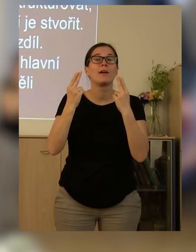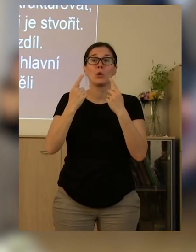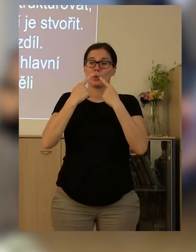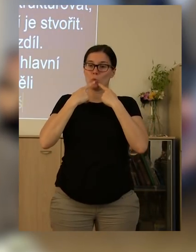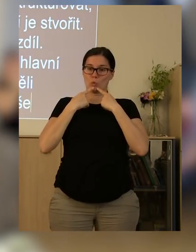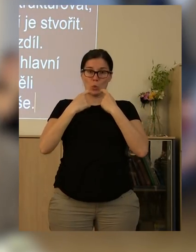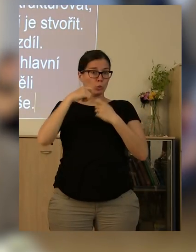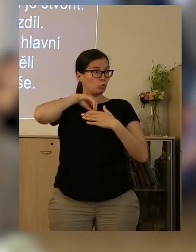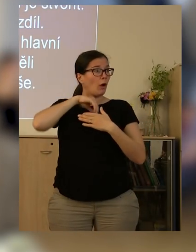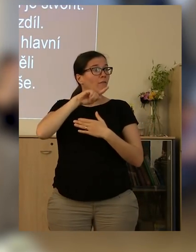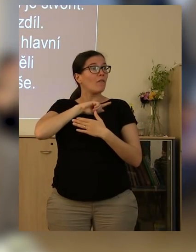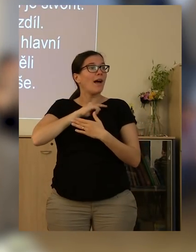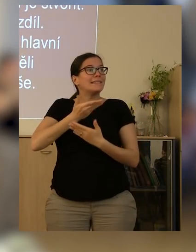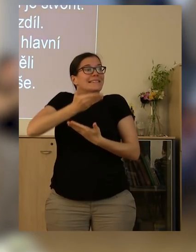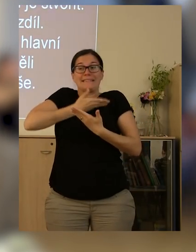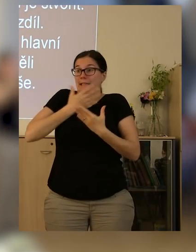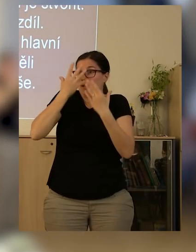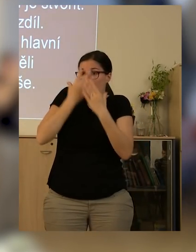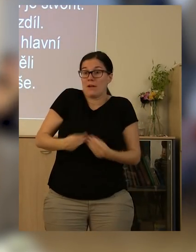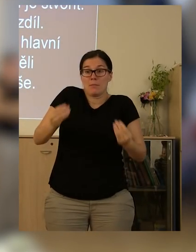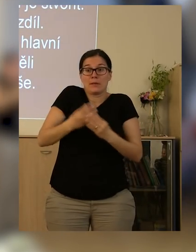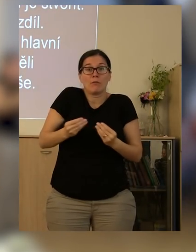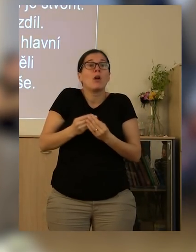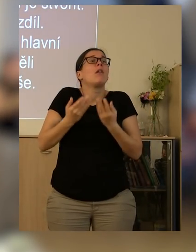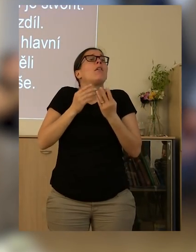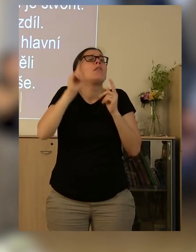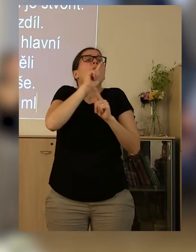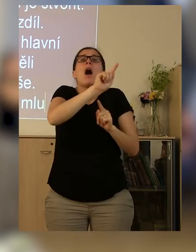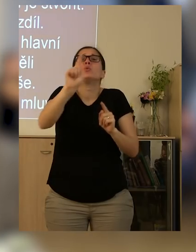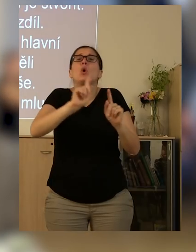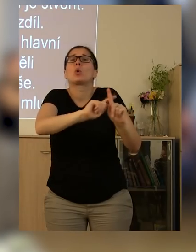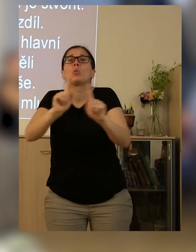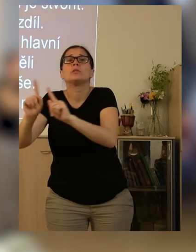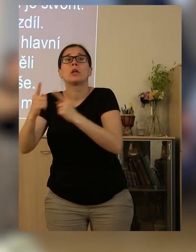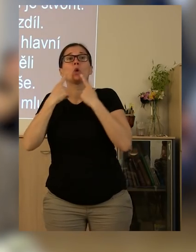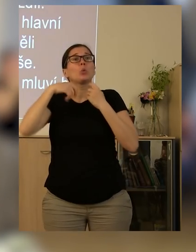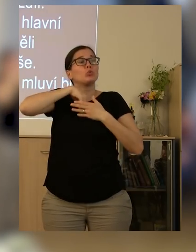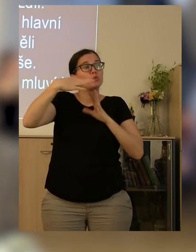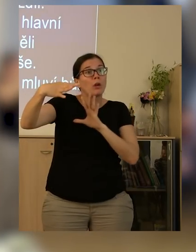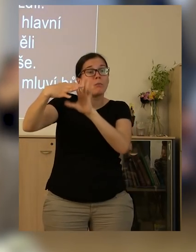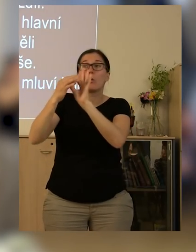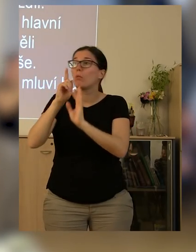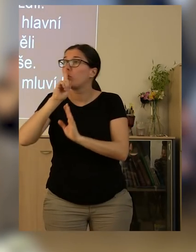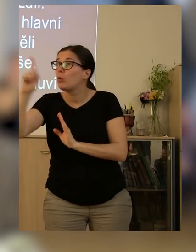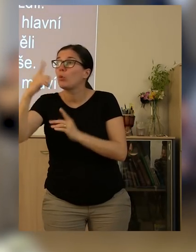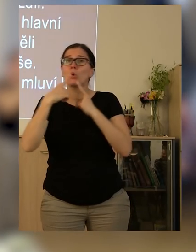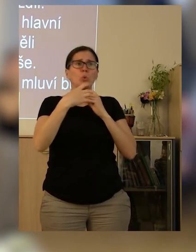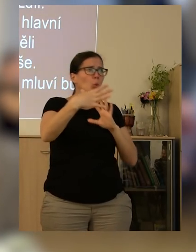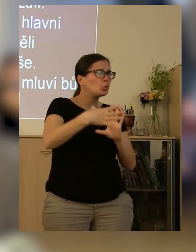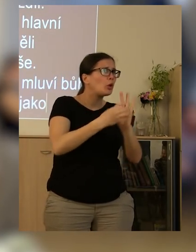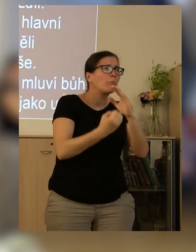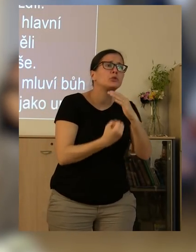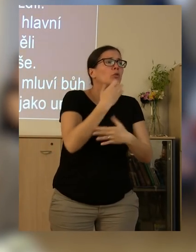duše. Ať už si myslíme, že to mluví Bůh, nebo ať si myslíme, že to mluví příroda. Jako určitě k nám nemluví ta